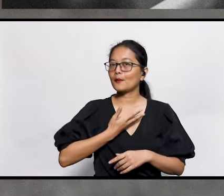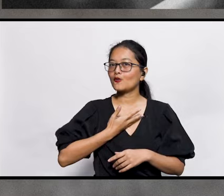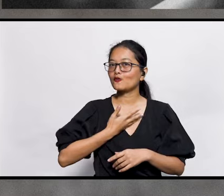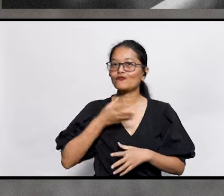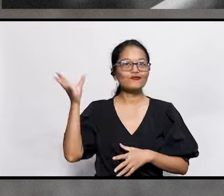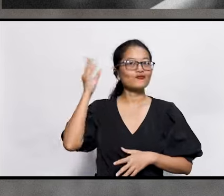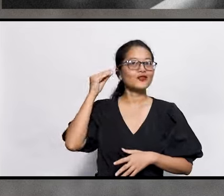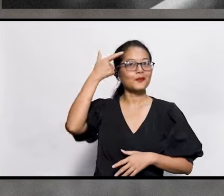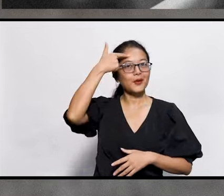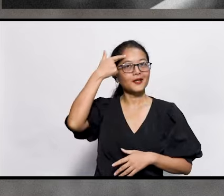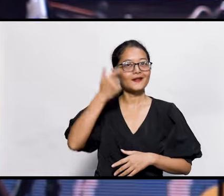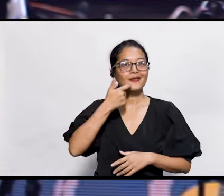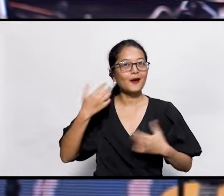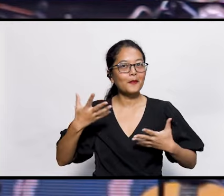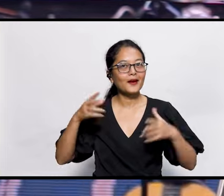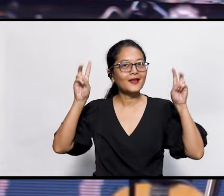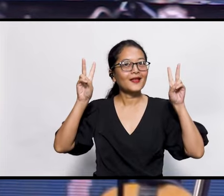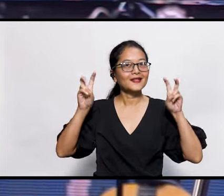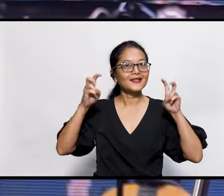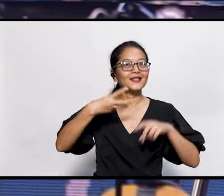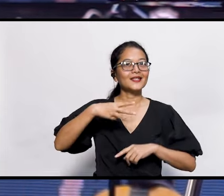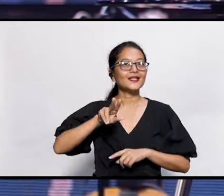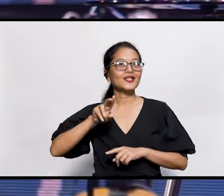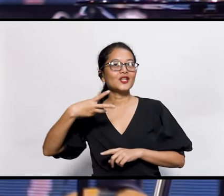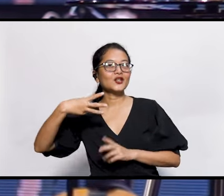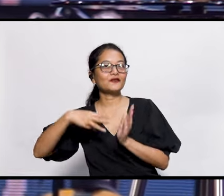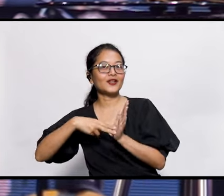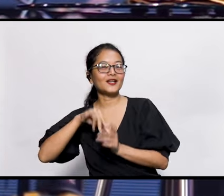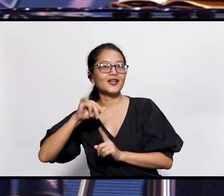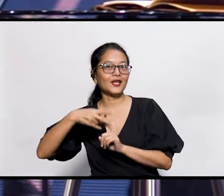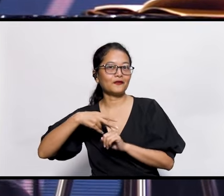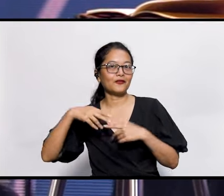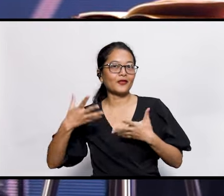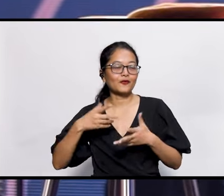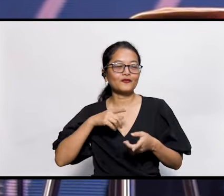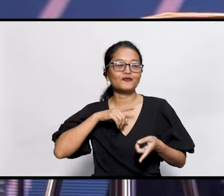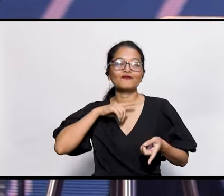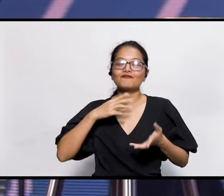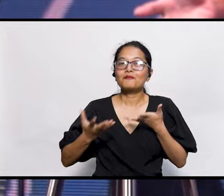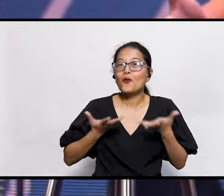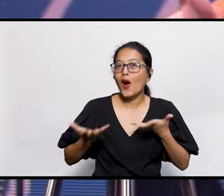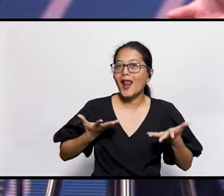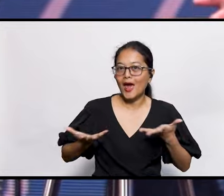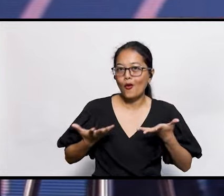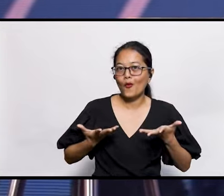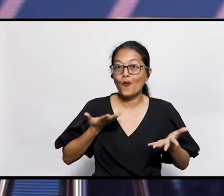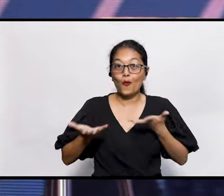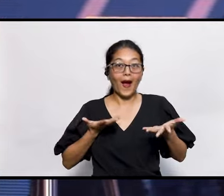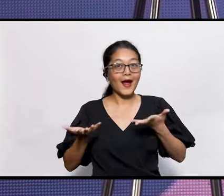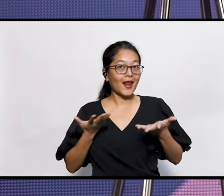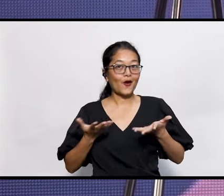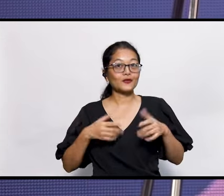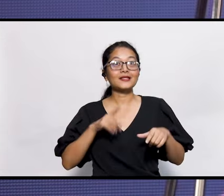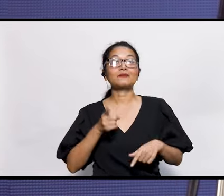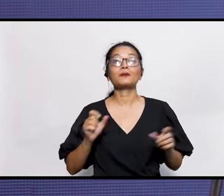katakan karena Life karena hidup ini selalu even if meskipun eh